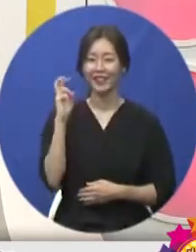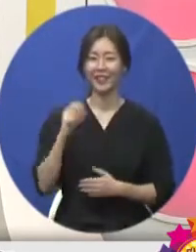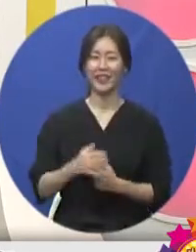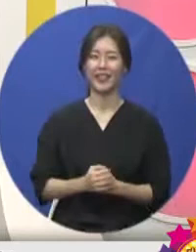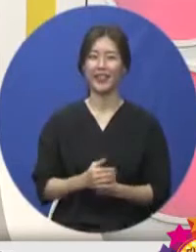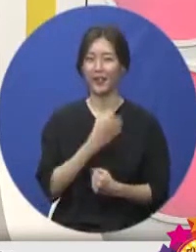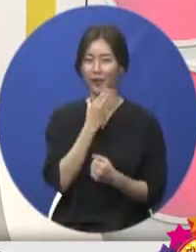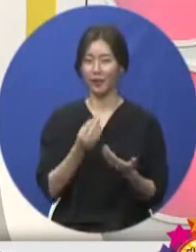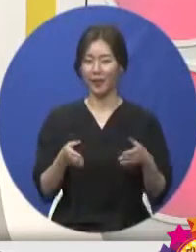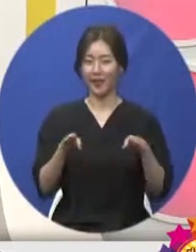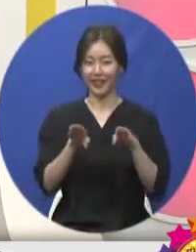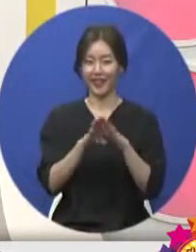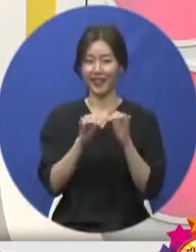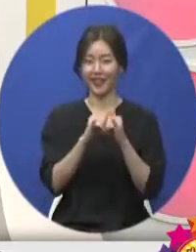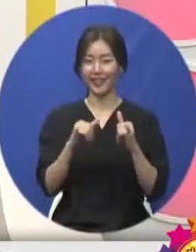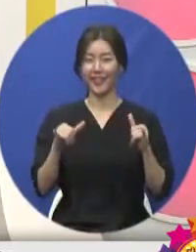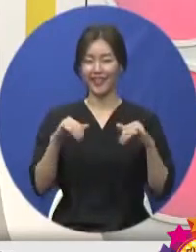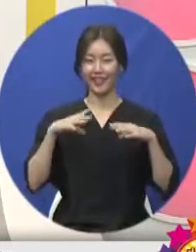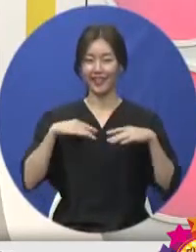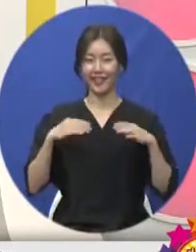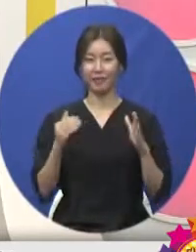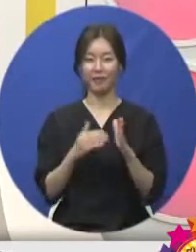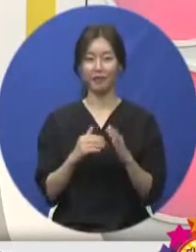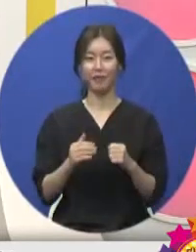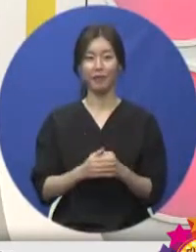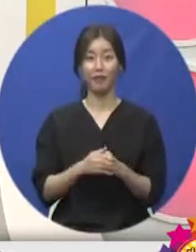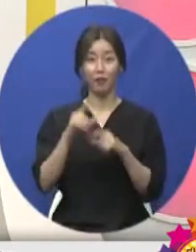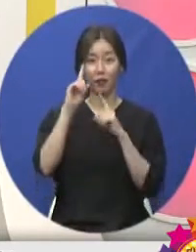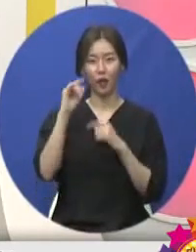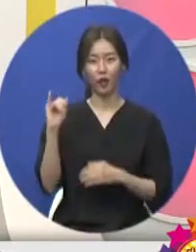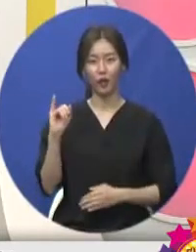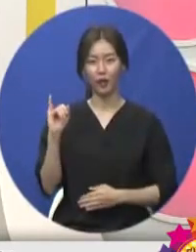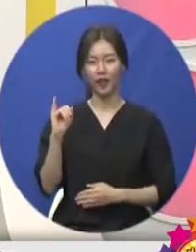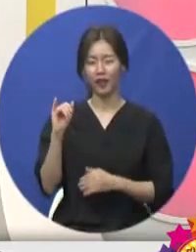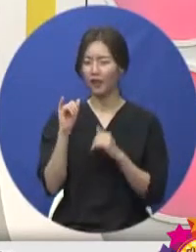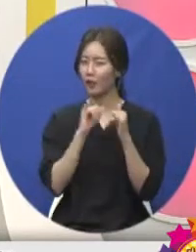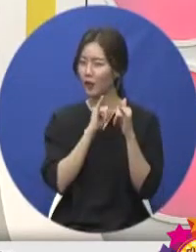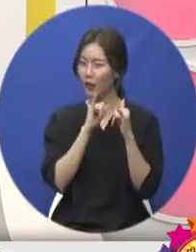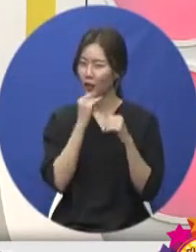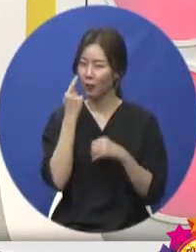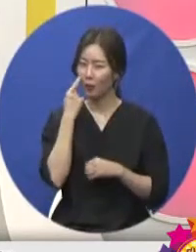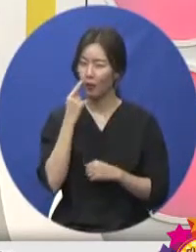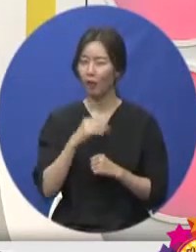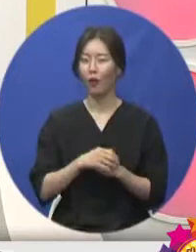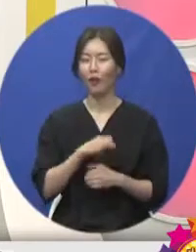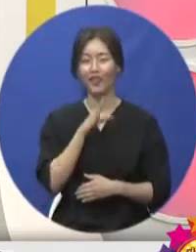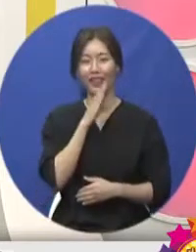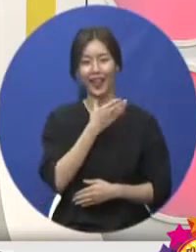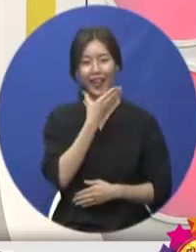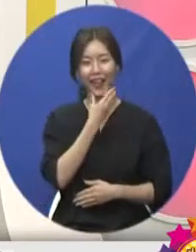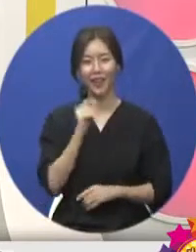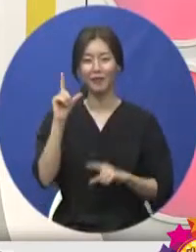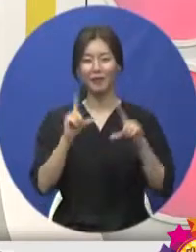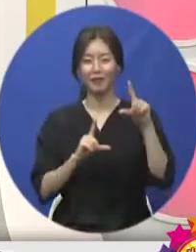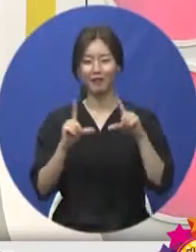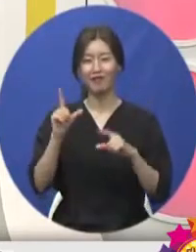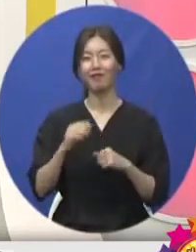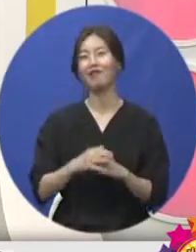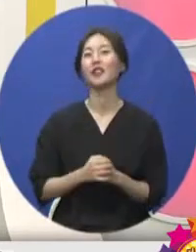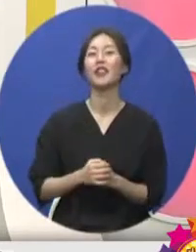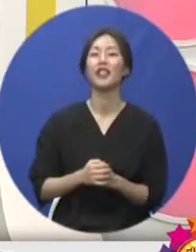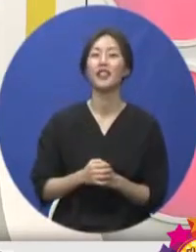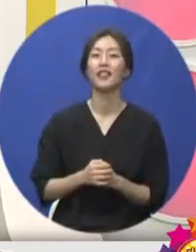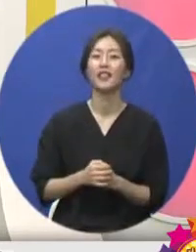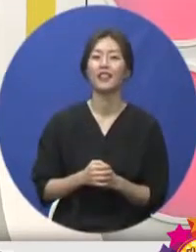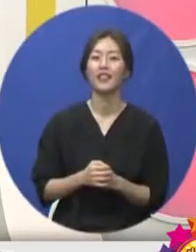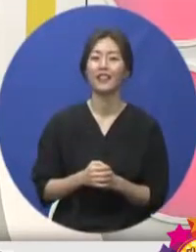복지관 다니신 분. 야 우리 영자님이 이렇게 통화해보면은 정말 행복하신 것 같아요. 이 예. 사돈하고 이렇게 지내신 분들이 나는